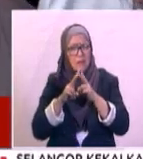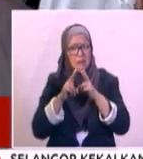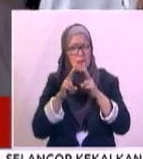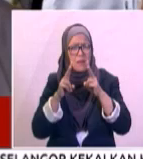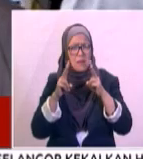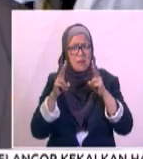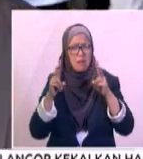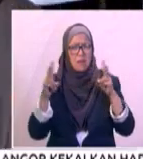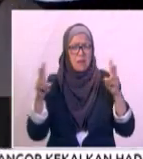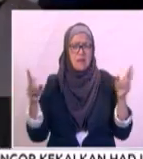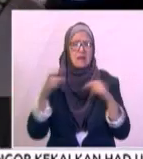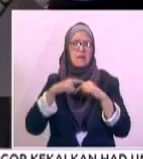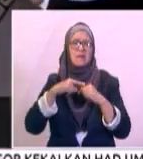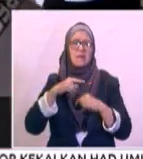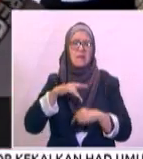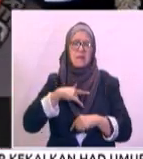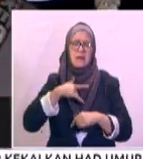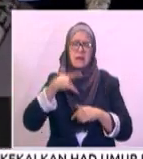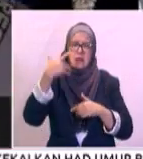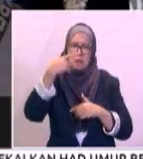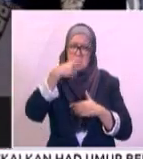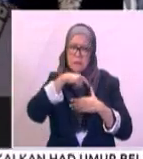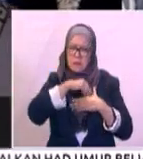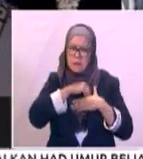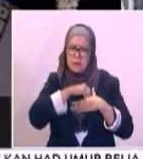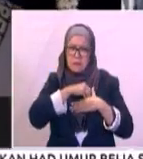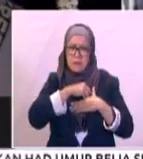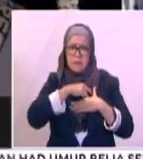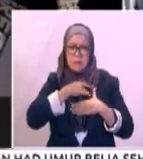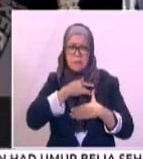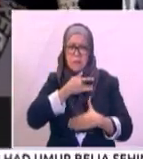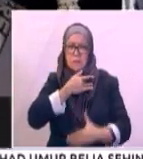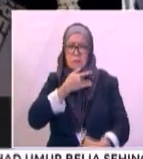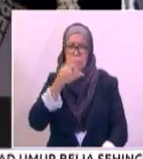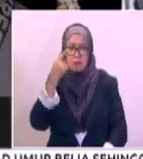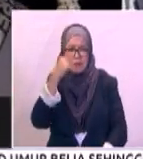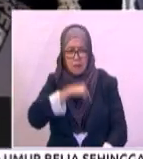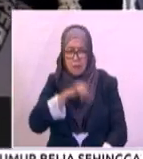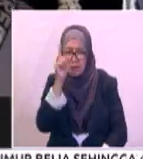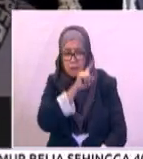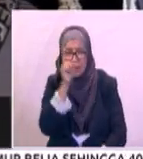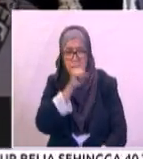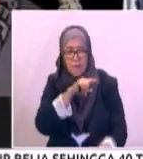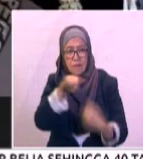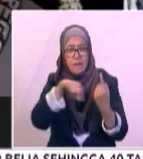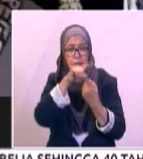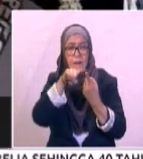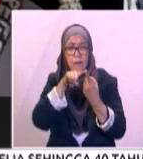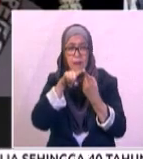menikam kalbu lah. Semasa dibawa melawat makam Rasulullah. Masa itulah saya rasa